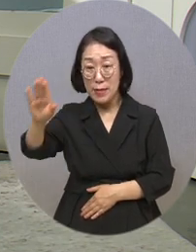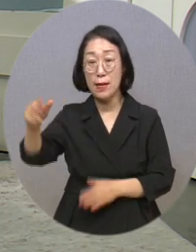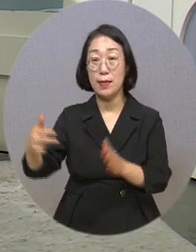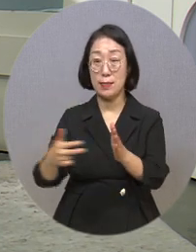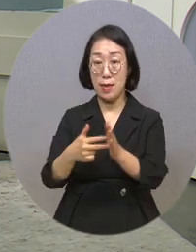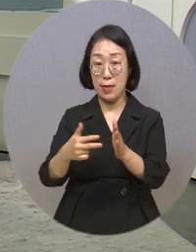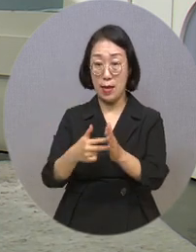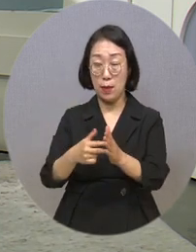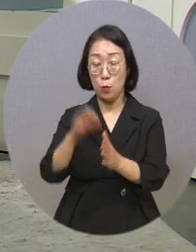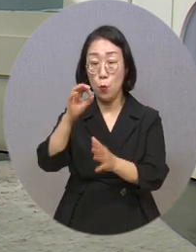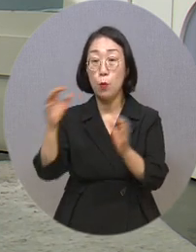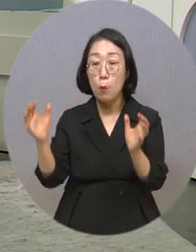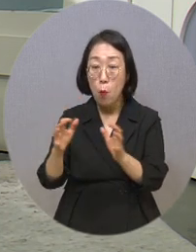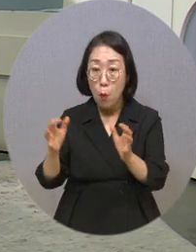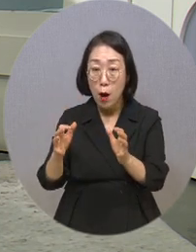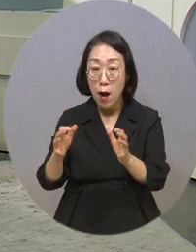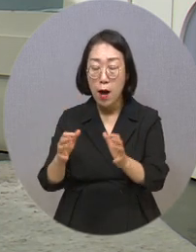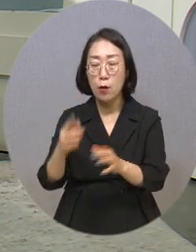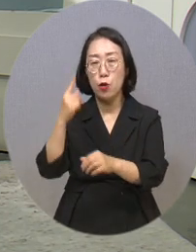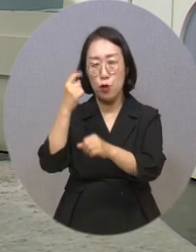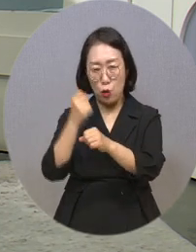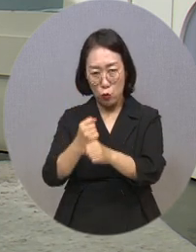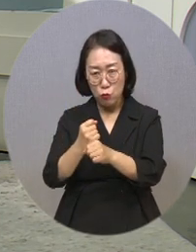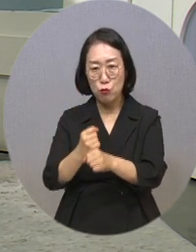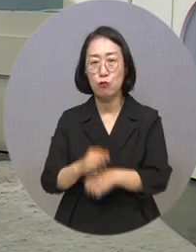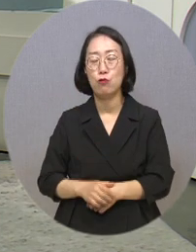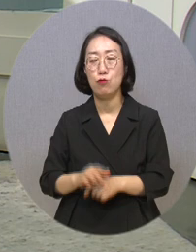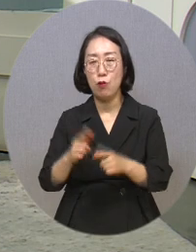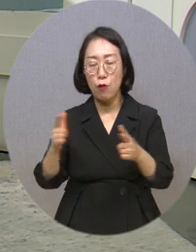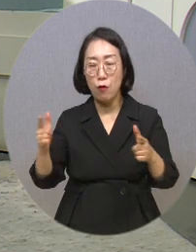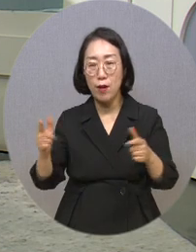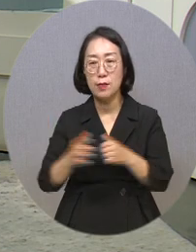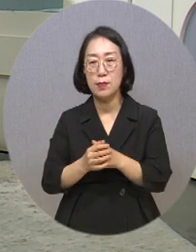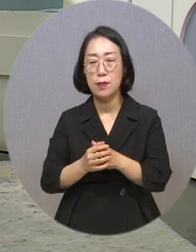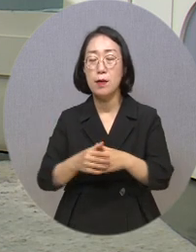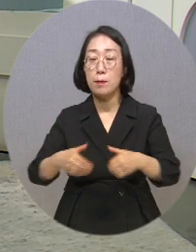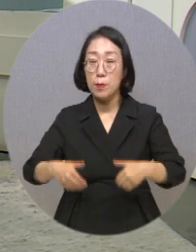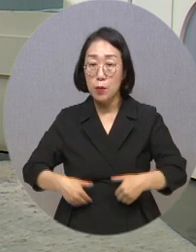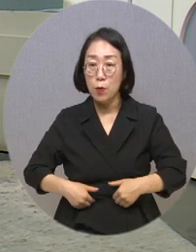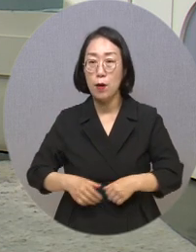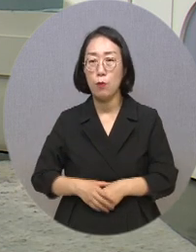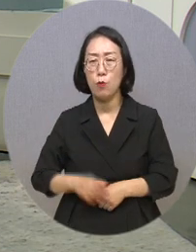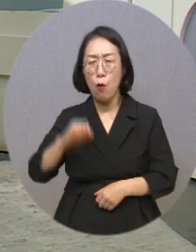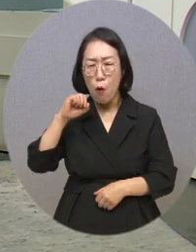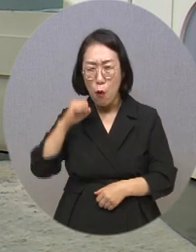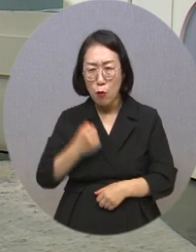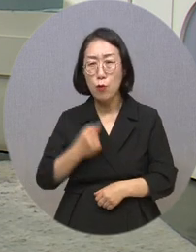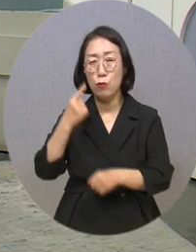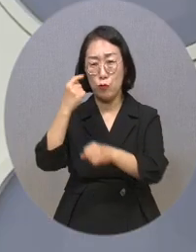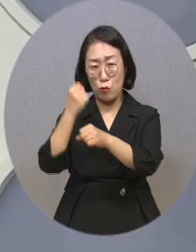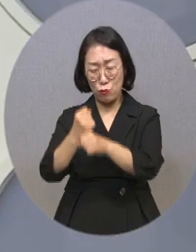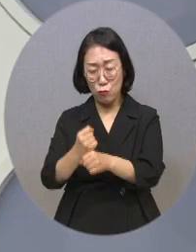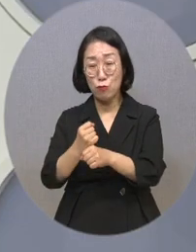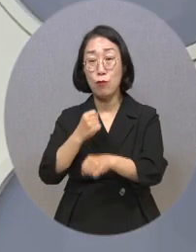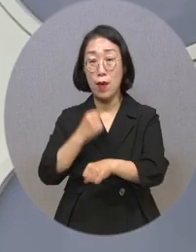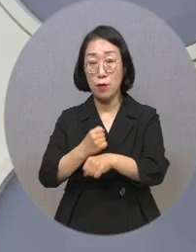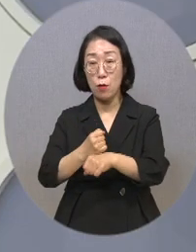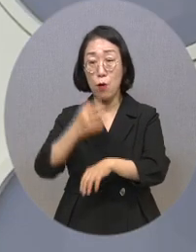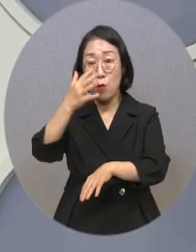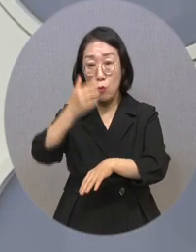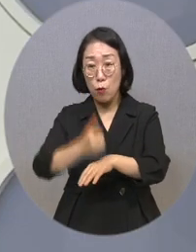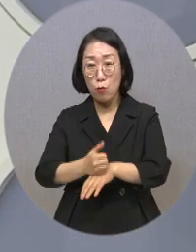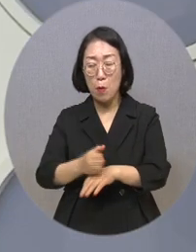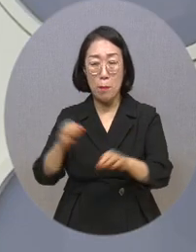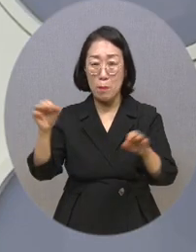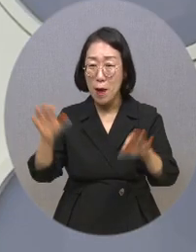모은 돈으로는 그런 연구랑 그런 기초적인 연구들을 하고 정말 어려운 연구를 해서 근데 그게 금방